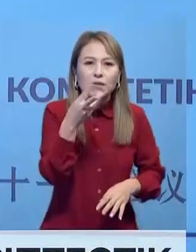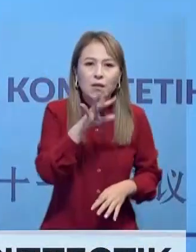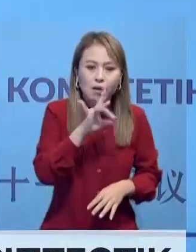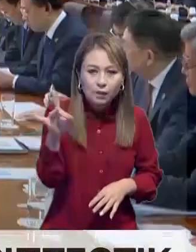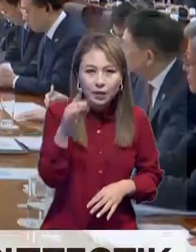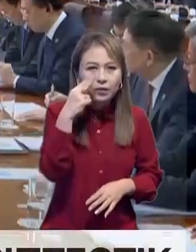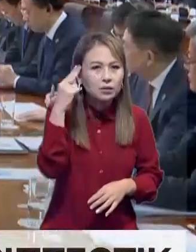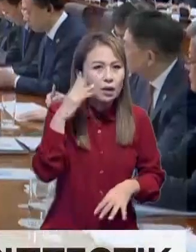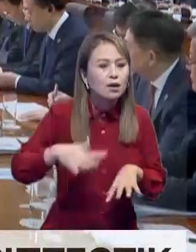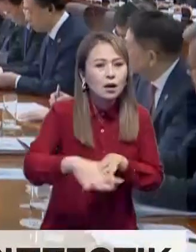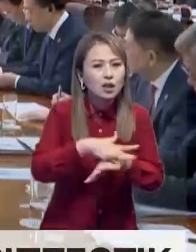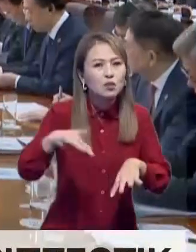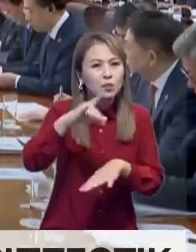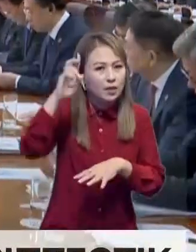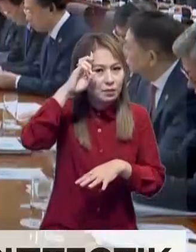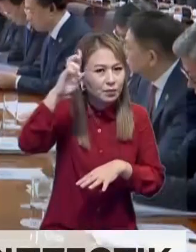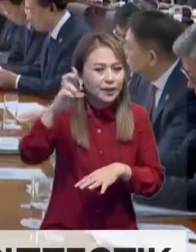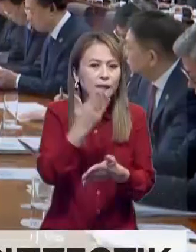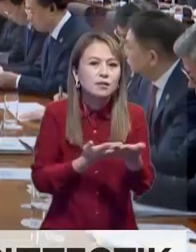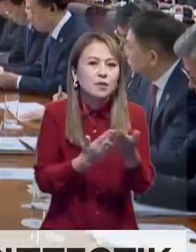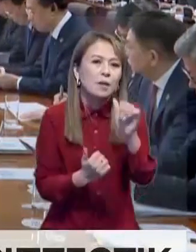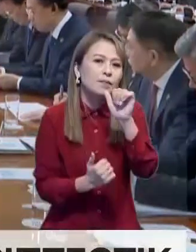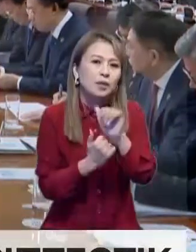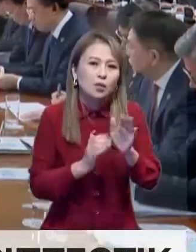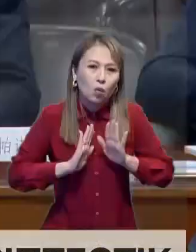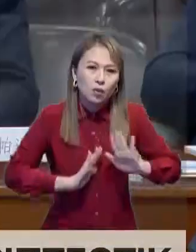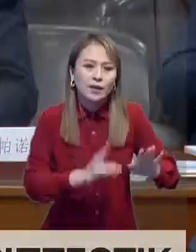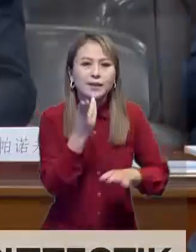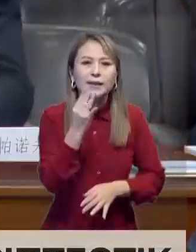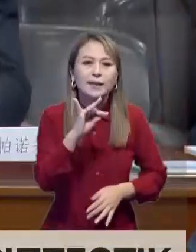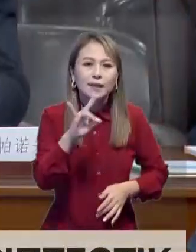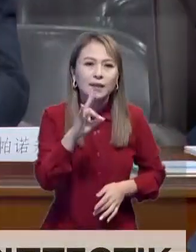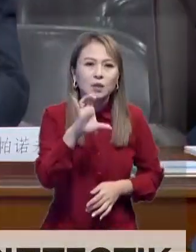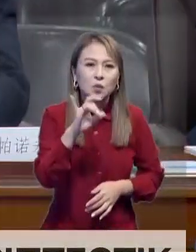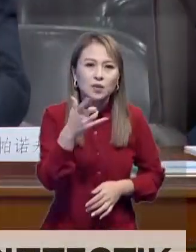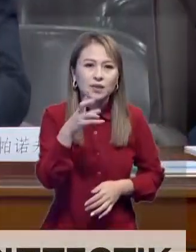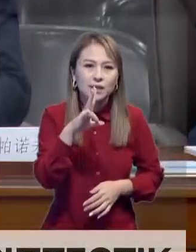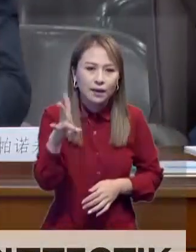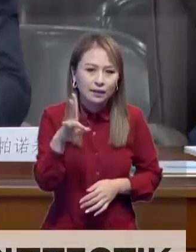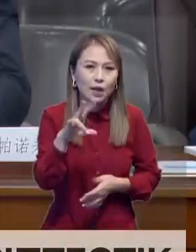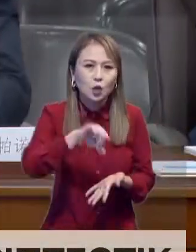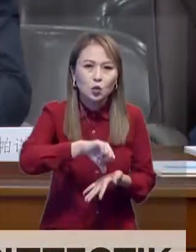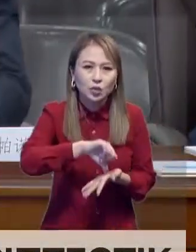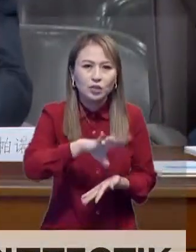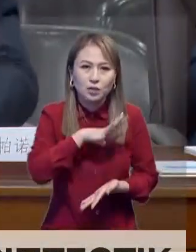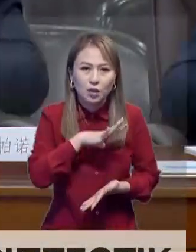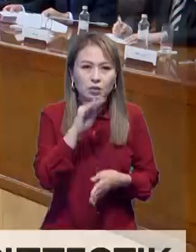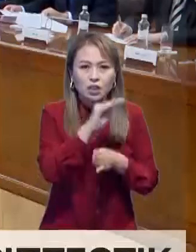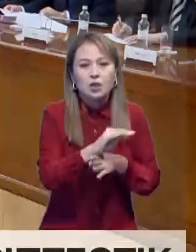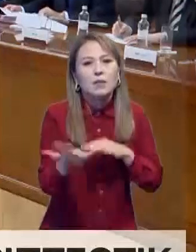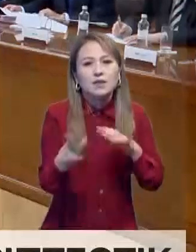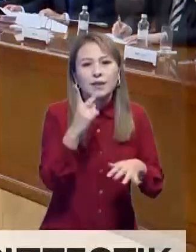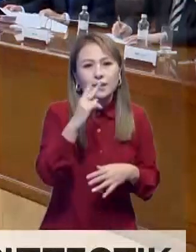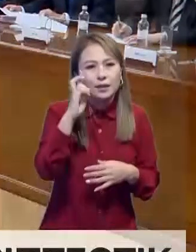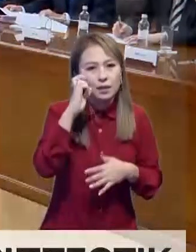орынбасары Роман Скляр мен Қытай Халық Республикасы мемлекеттік кеңесі премьерінің орынбасары Дин Сью Эсянның қатысуымен жасалды. Сондай-ақ